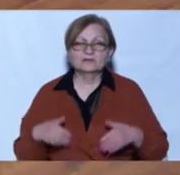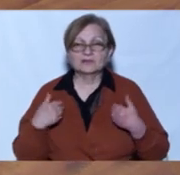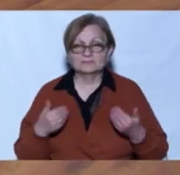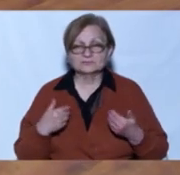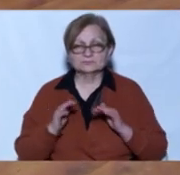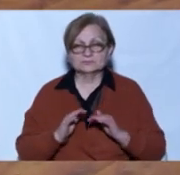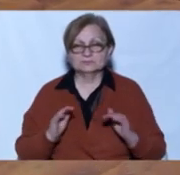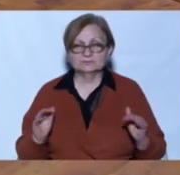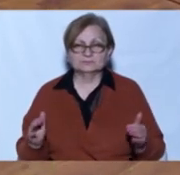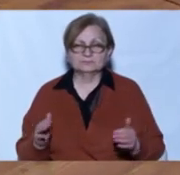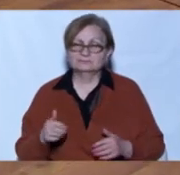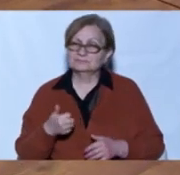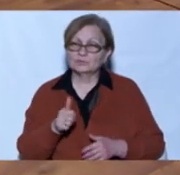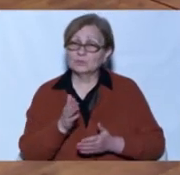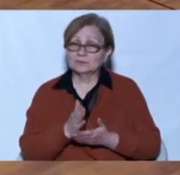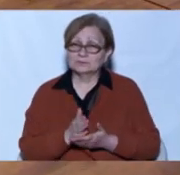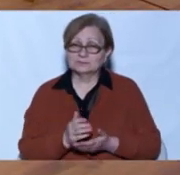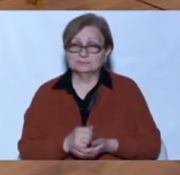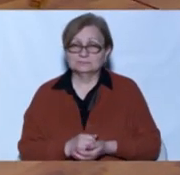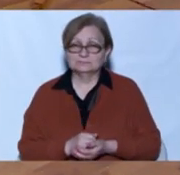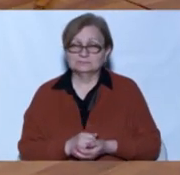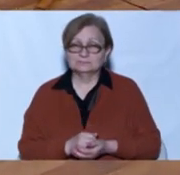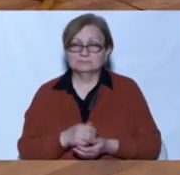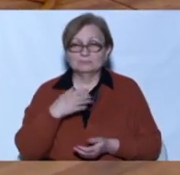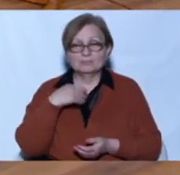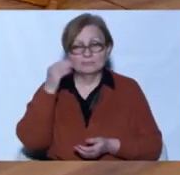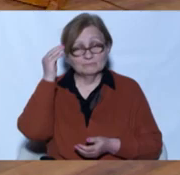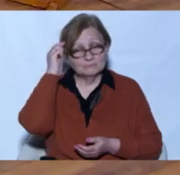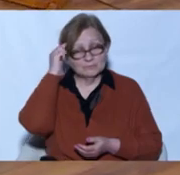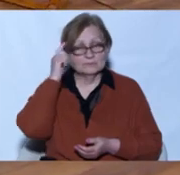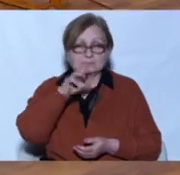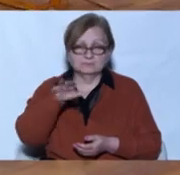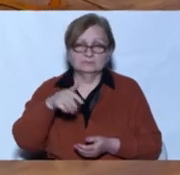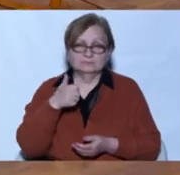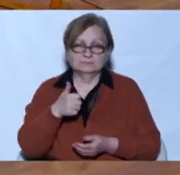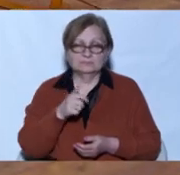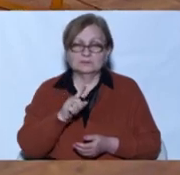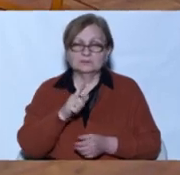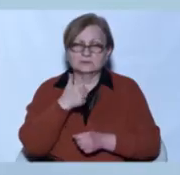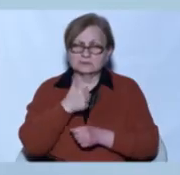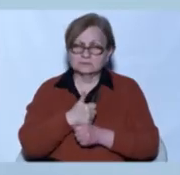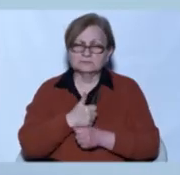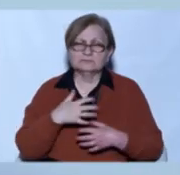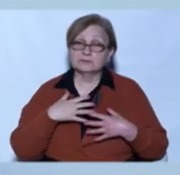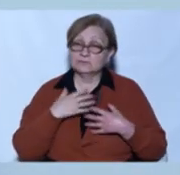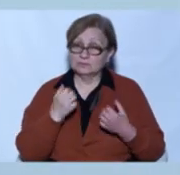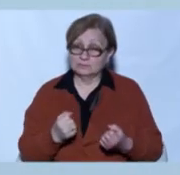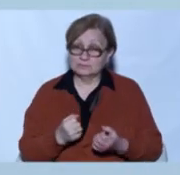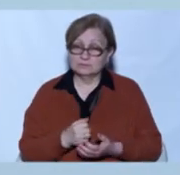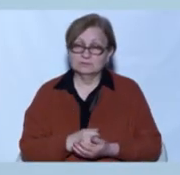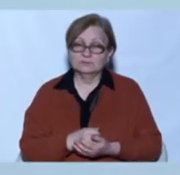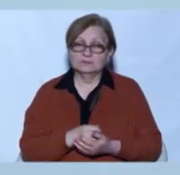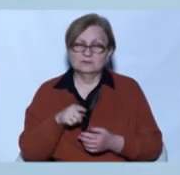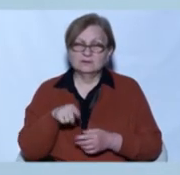გამარჯობა ბავშვებო. როგორ ხართ? იმედი მაქვს კარგად. რაც მთავარია, ჯამრთელად და